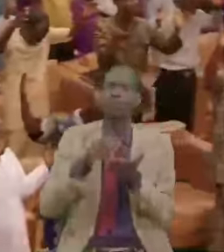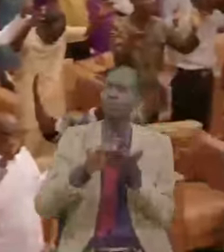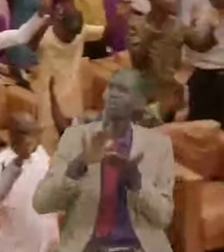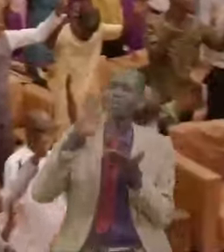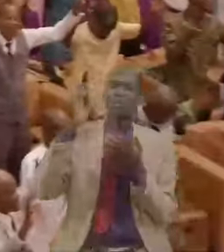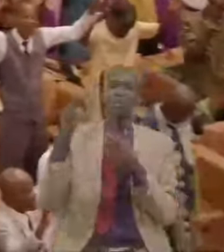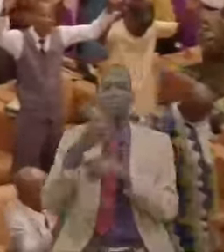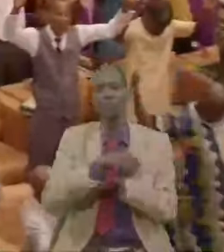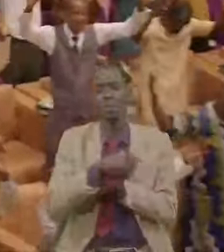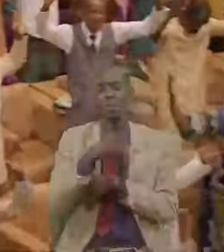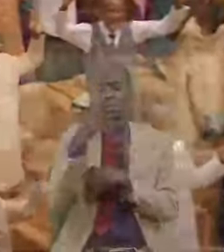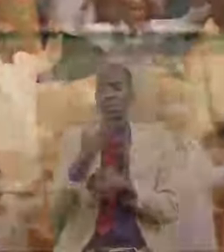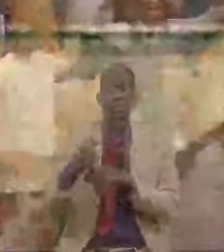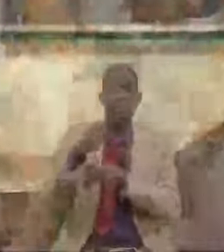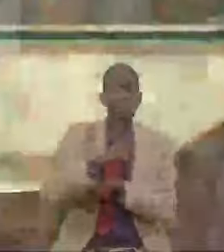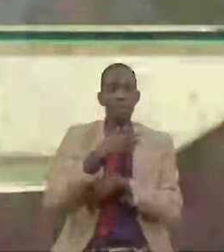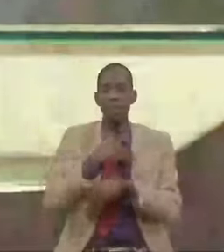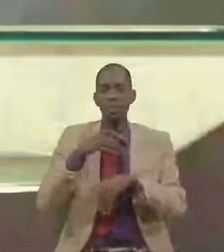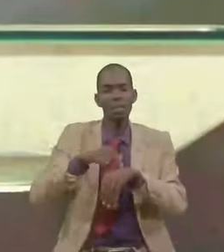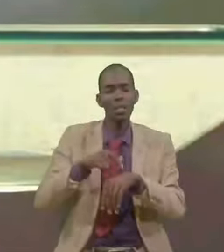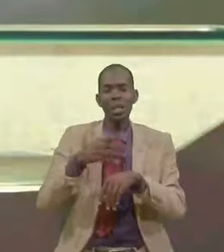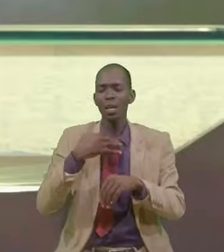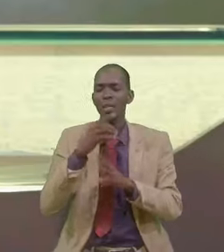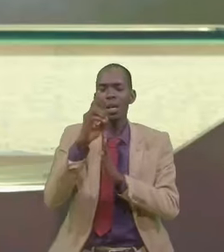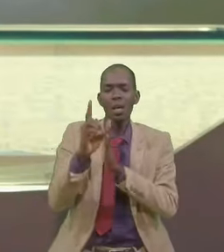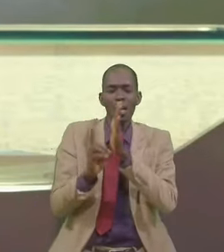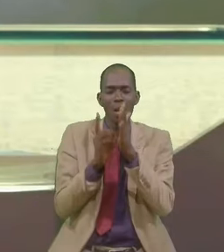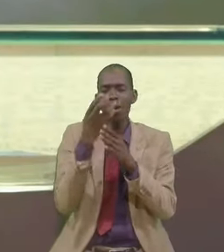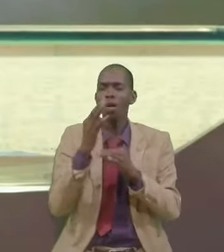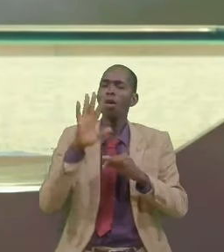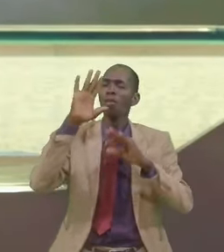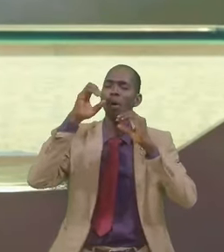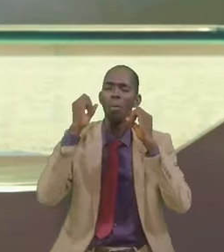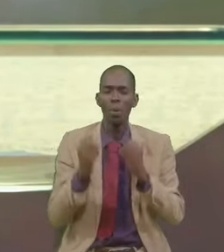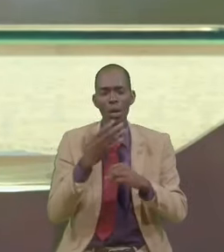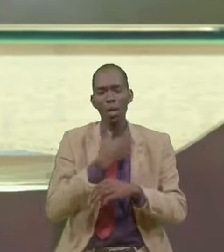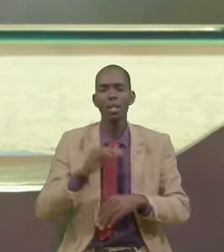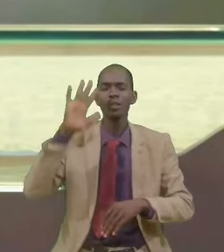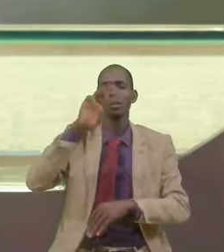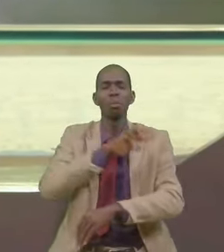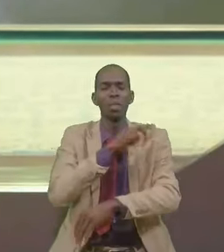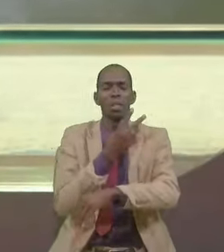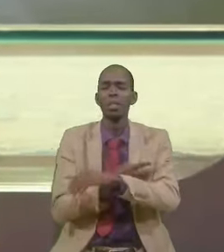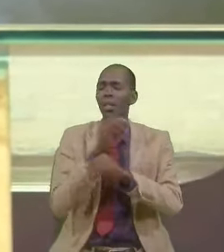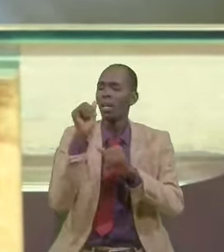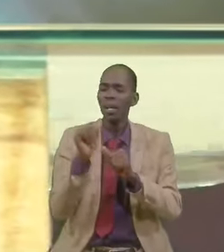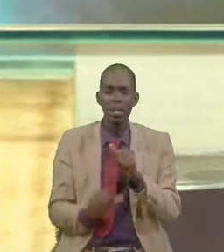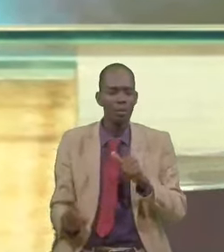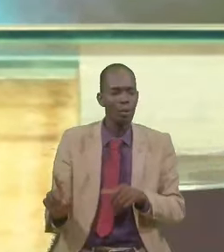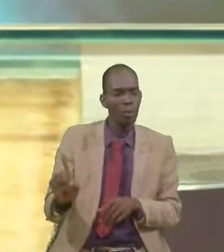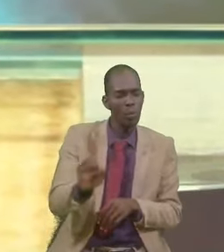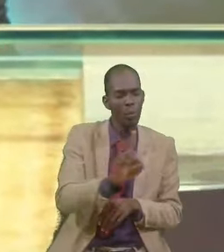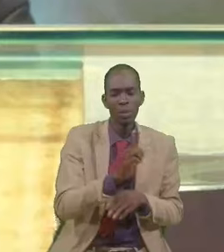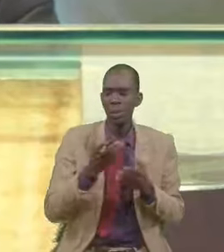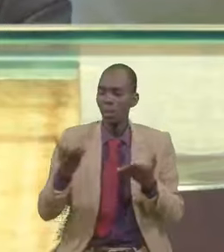glorieux. Le jour et le moment et l'heure de ta puissance et de ta force. Tout le monde ici